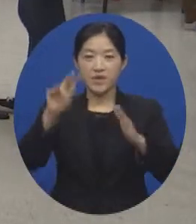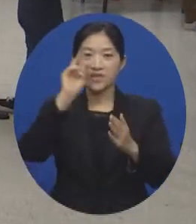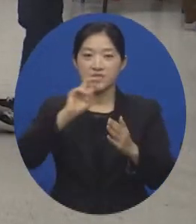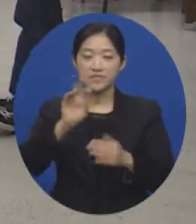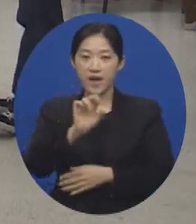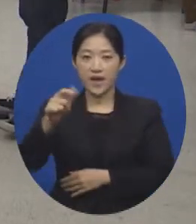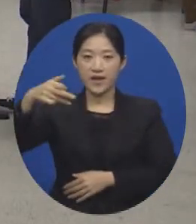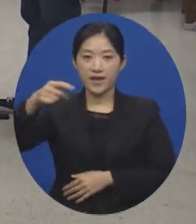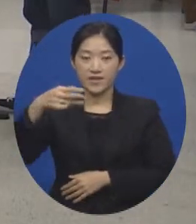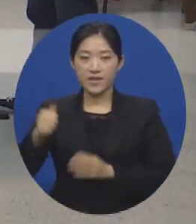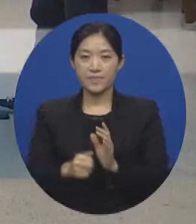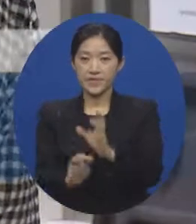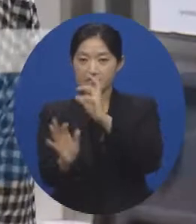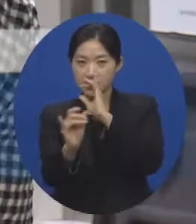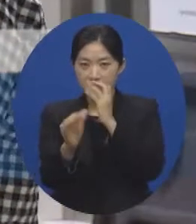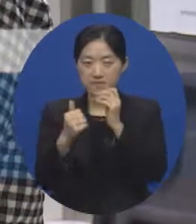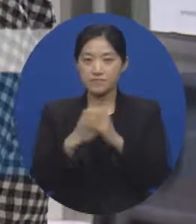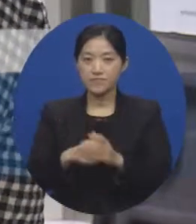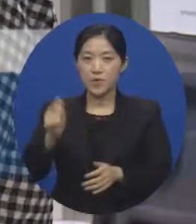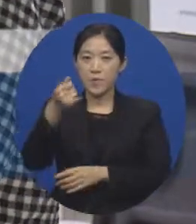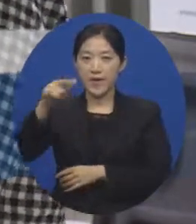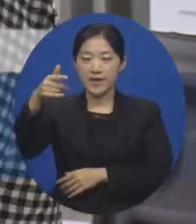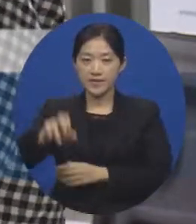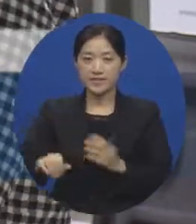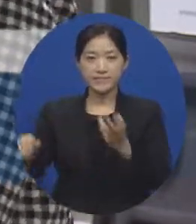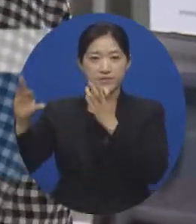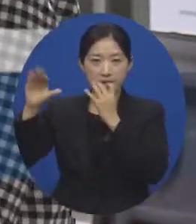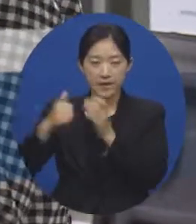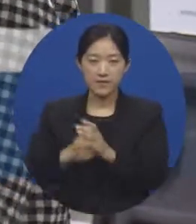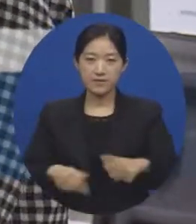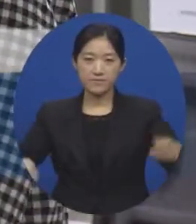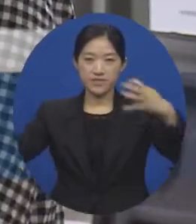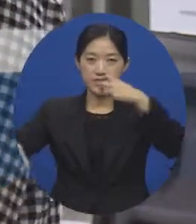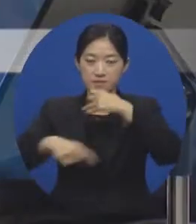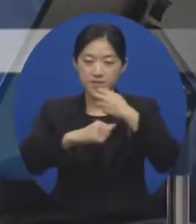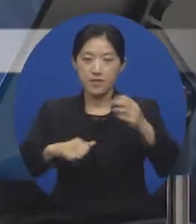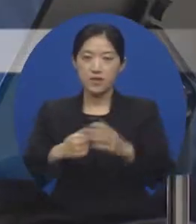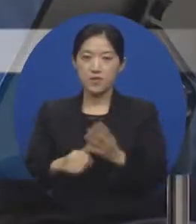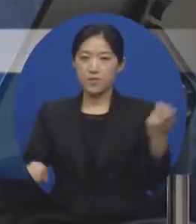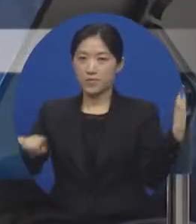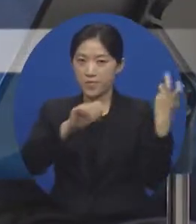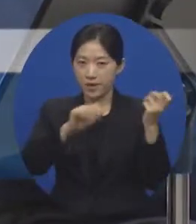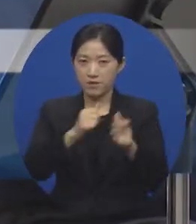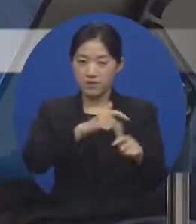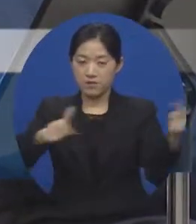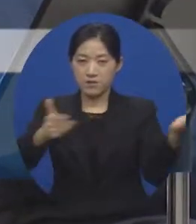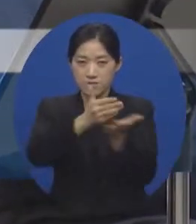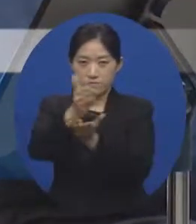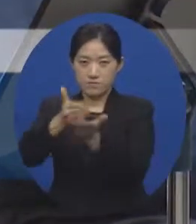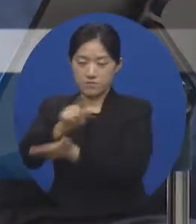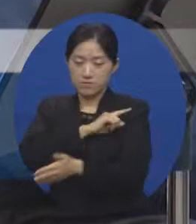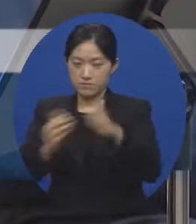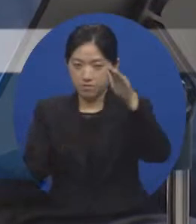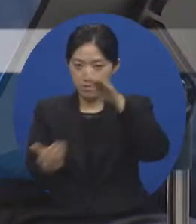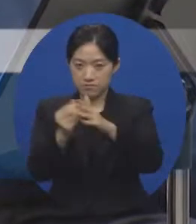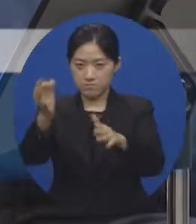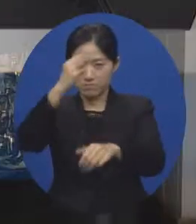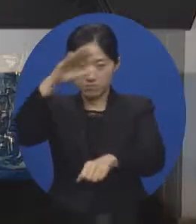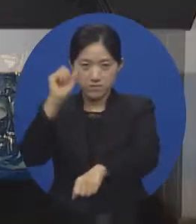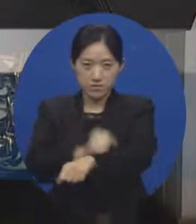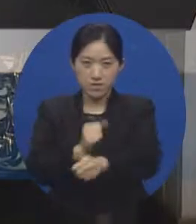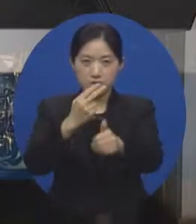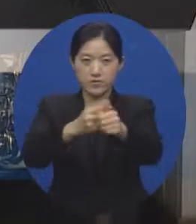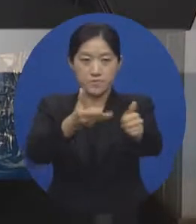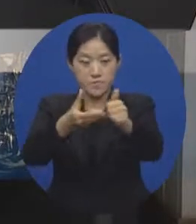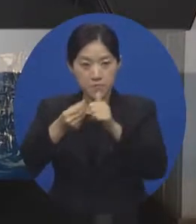이번 음악 아카데미는 색소폰, 해금, 대금, 첼로, 바이올린 등 각 분야별로 최고의 강사진을